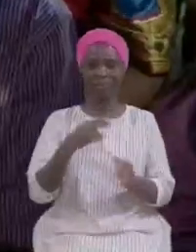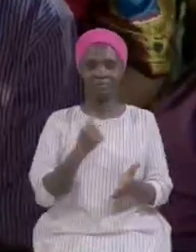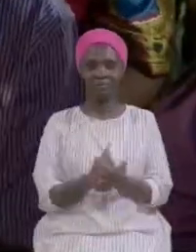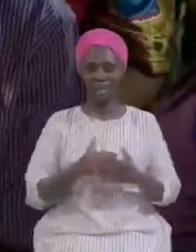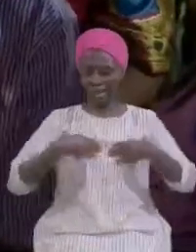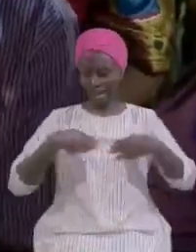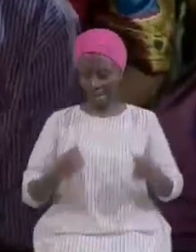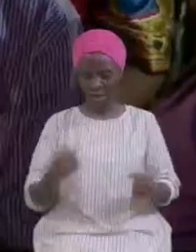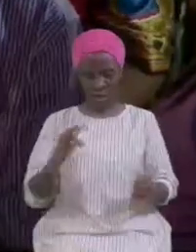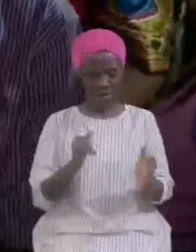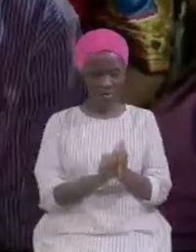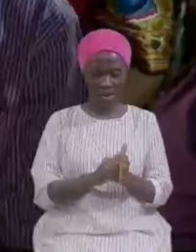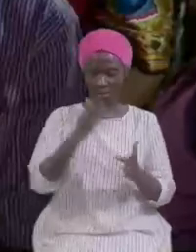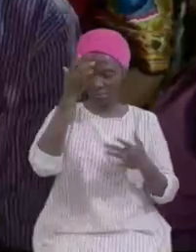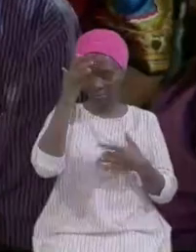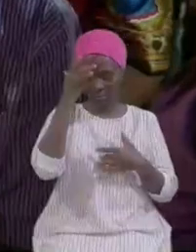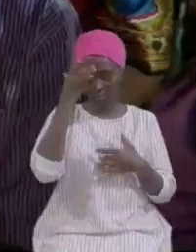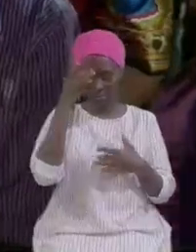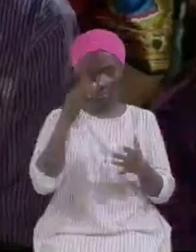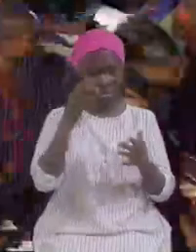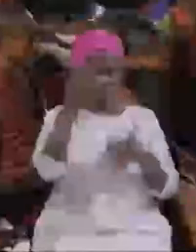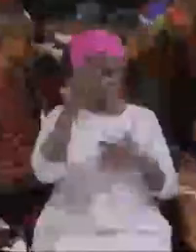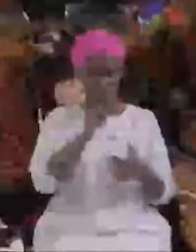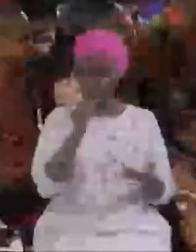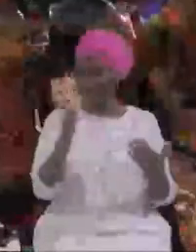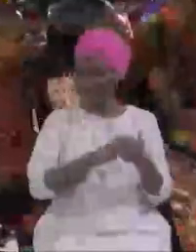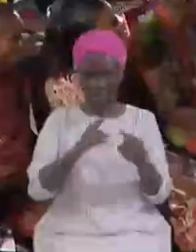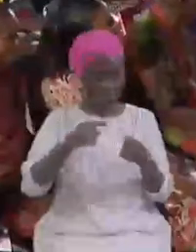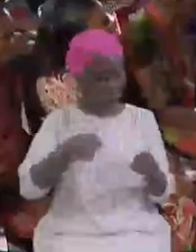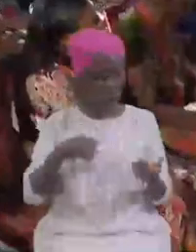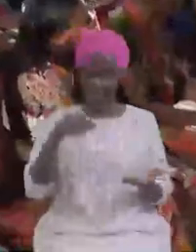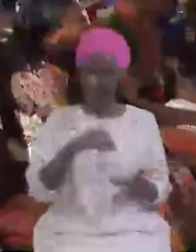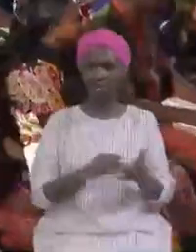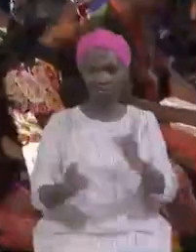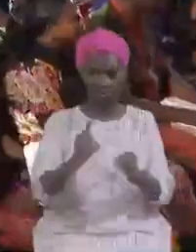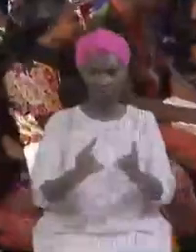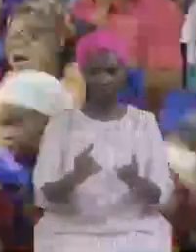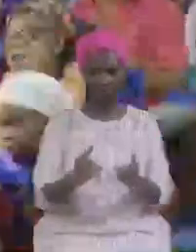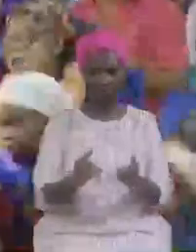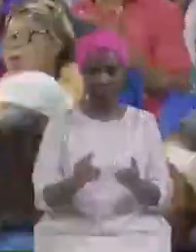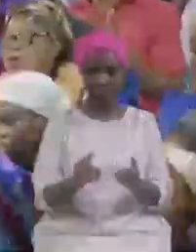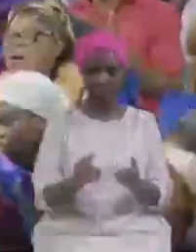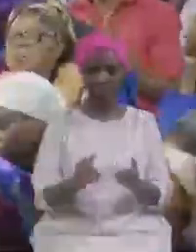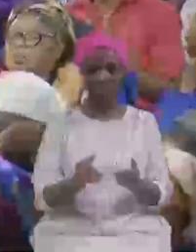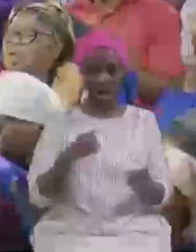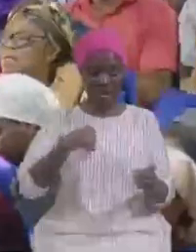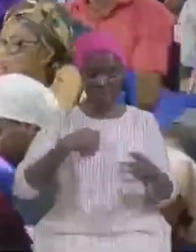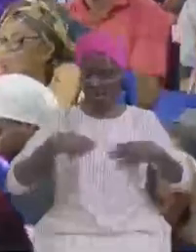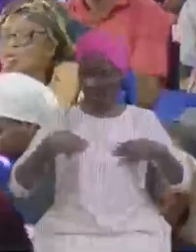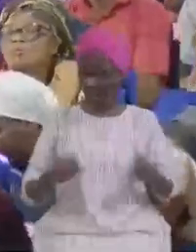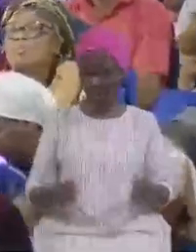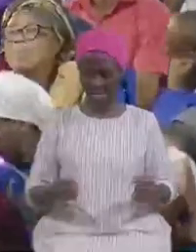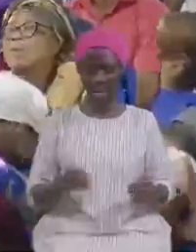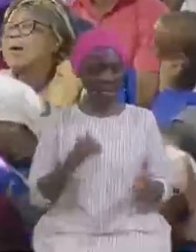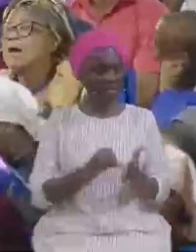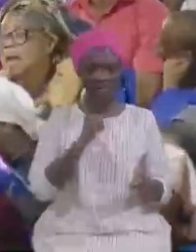de son mal. Ça ne retournera plus dans ma vie. Dis-le pour toi avec assurance. Ça ne